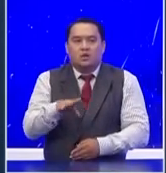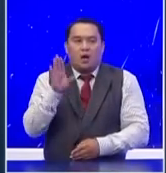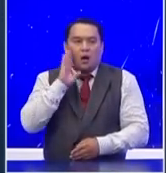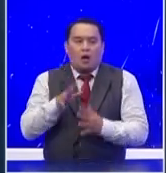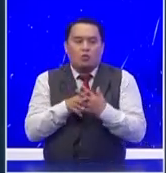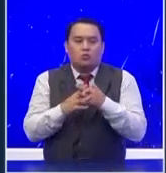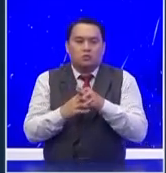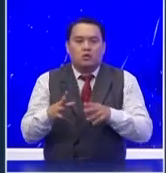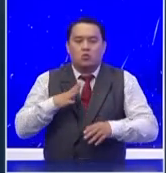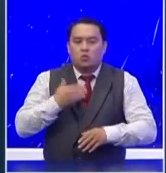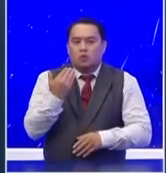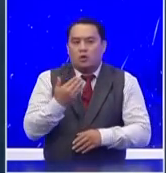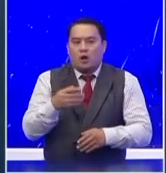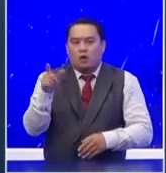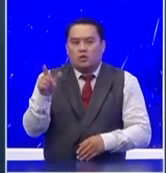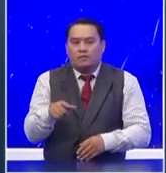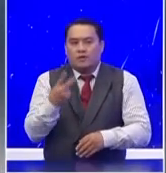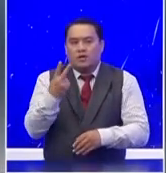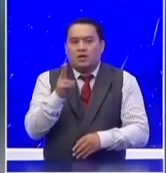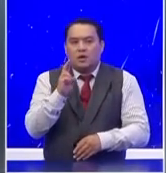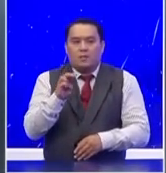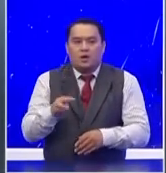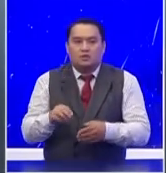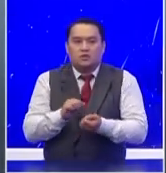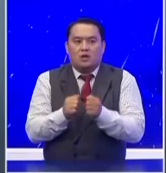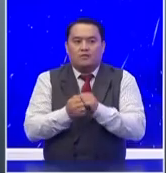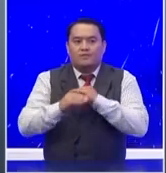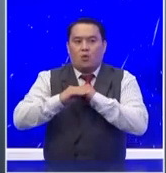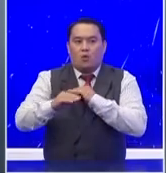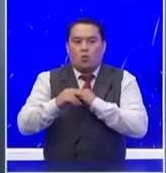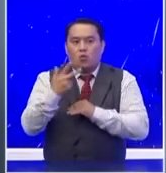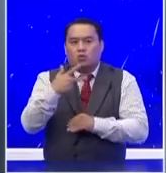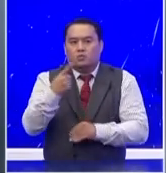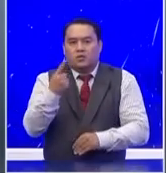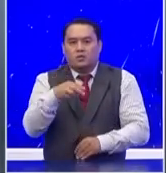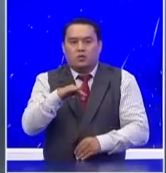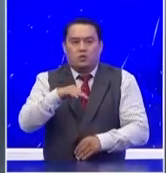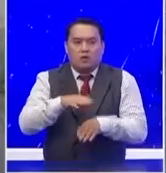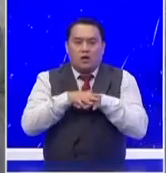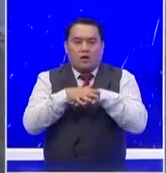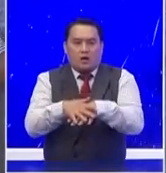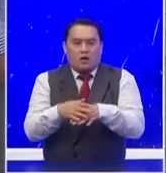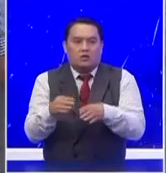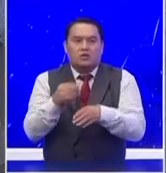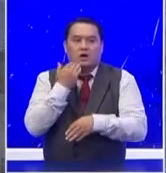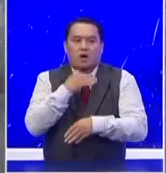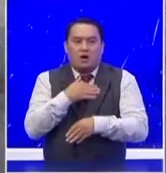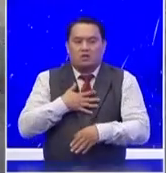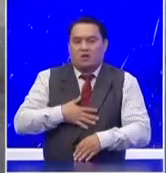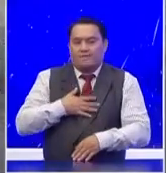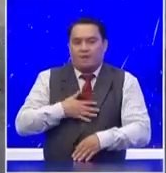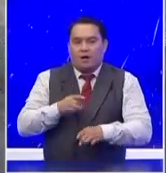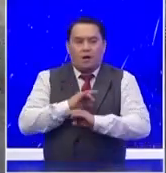округінде түсірілген. Мұнда ауыл азаматы 2 шақырым жолға асфальт салу үшін 31 миллион теңге бөлінгендігін және жол сапасы өте